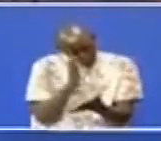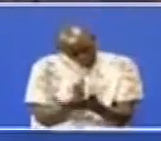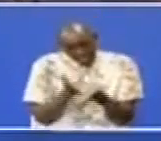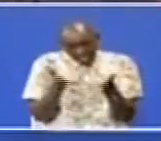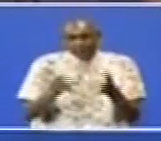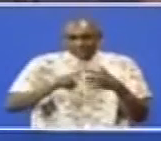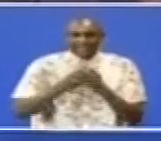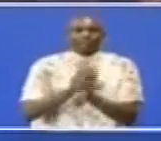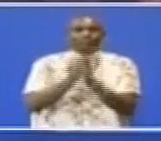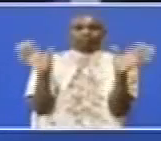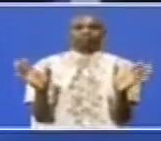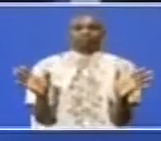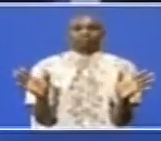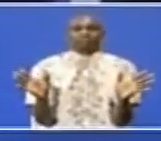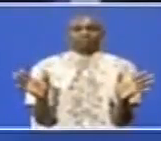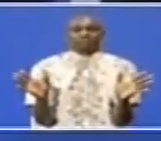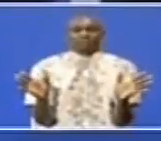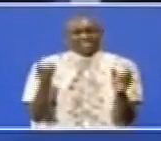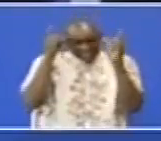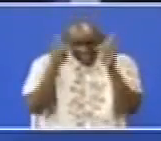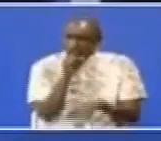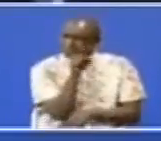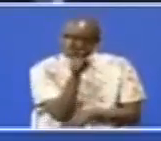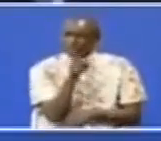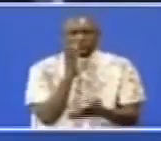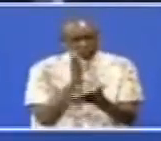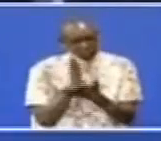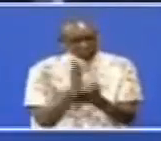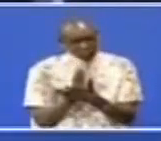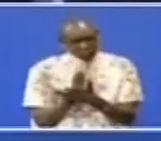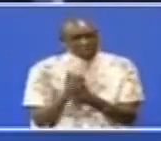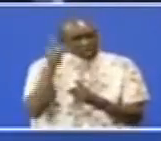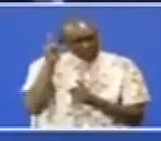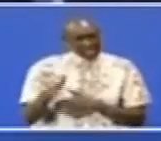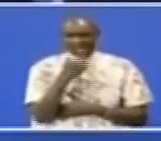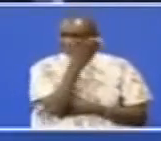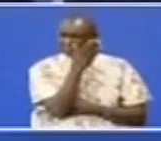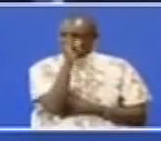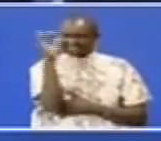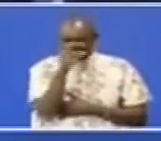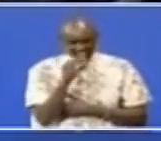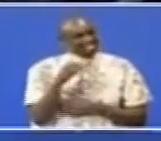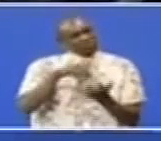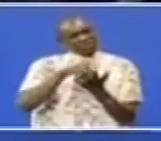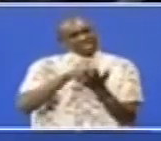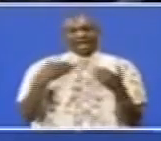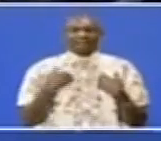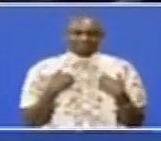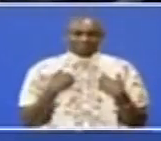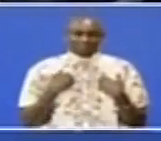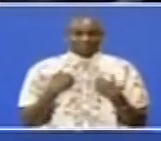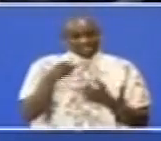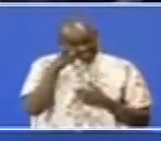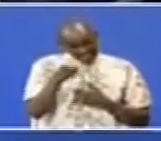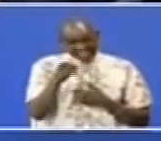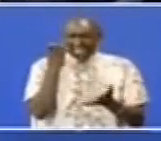ukweli umejitokeza. Uamuzi huo bila shaka ni pigo kubwa kwa upande wa mashtaka ambao umekuwa mstari wa mbele kudai kuwa